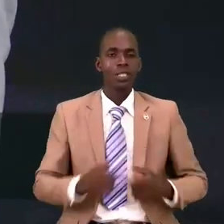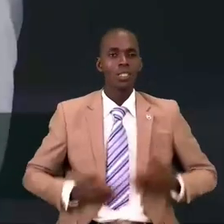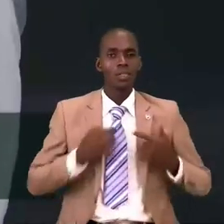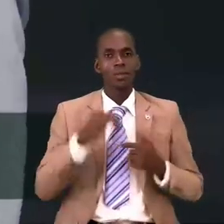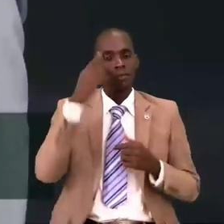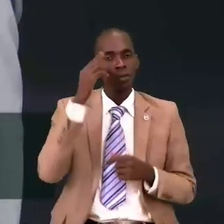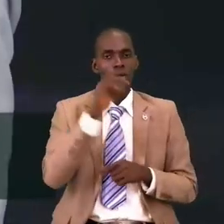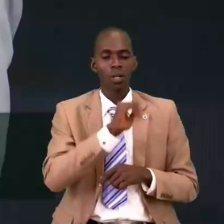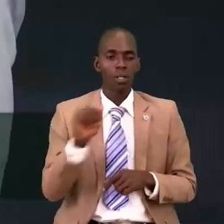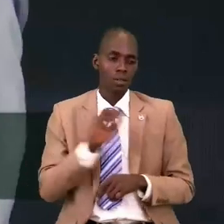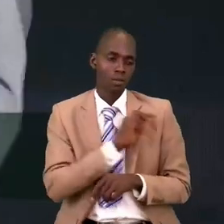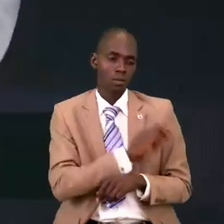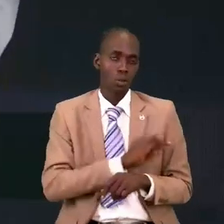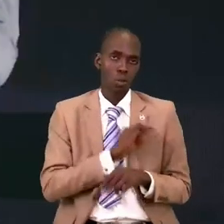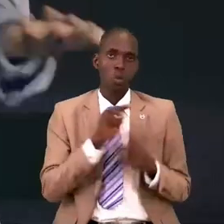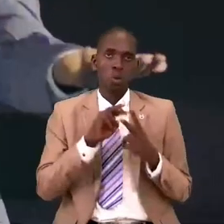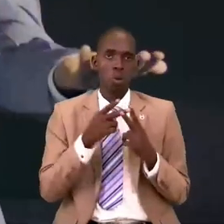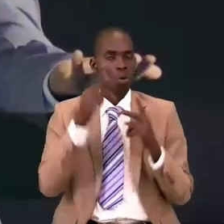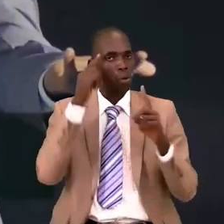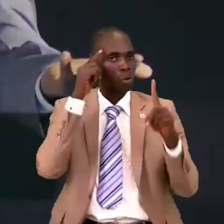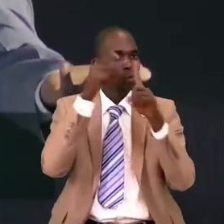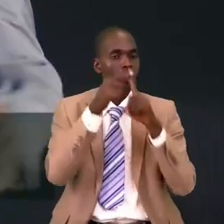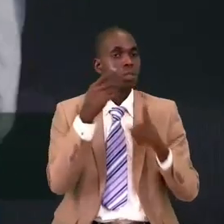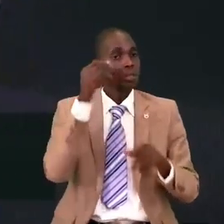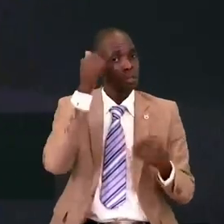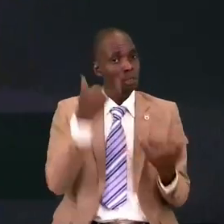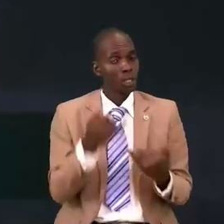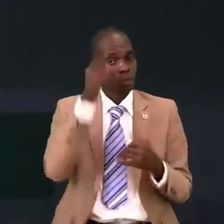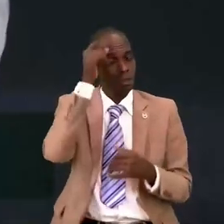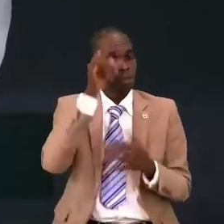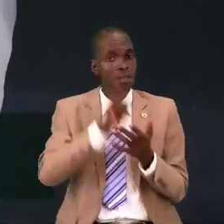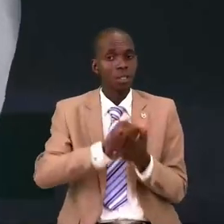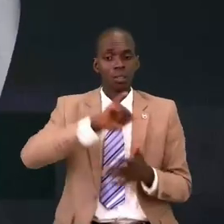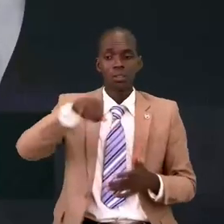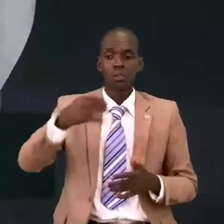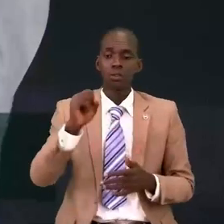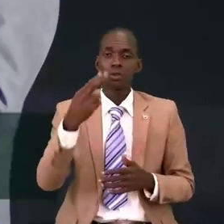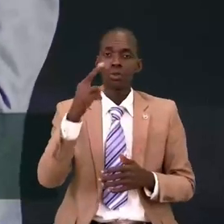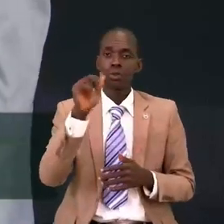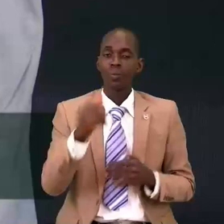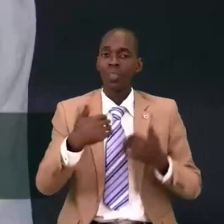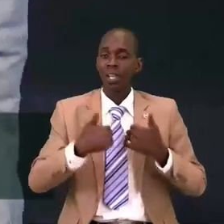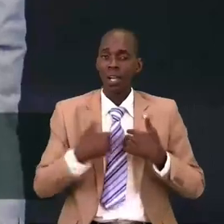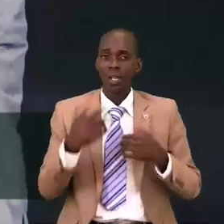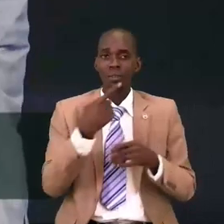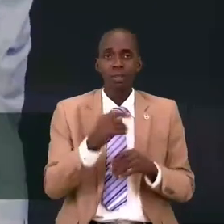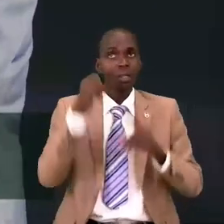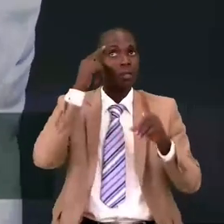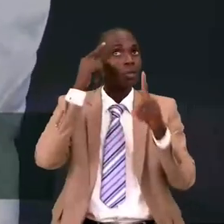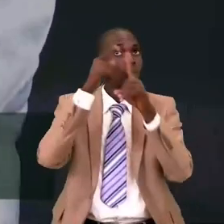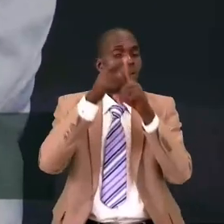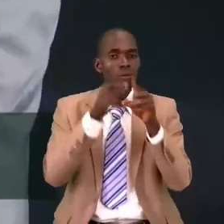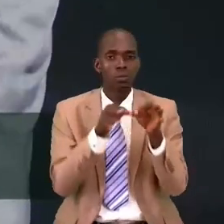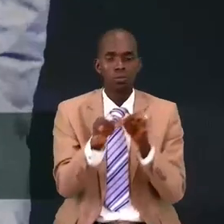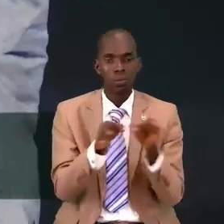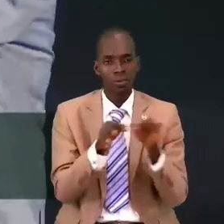la mission définie. Josué avait la mission décrite. Josué avait une mission